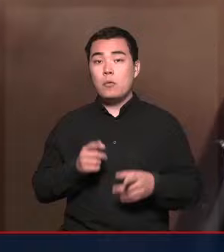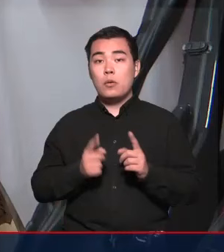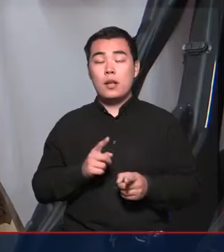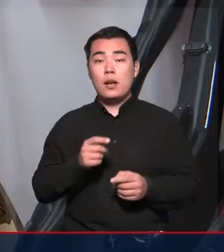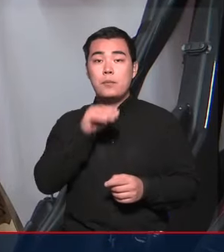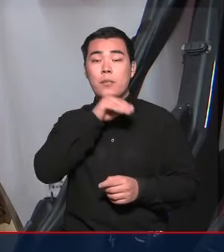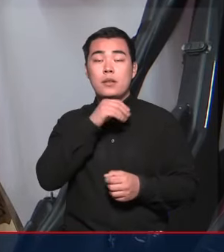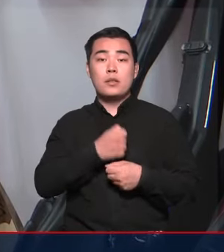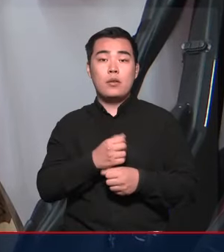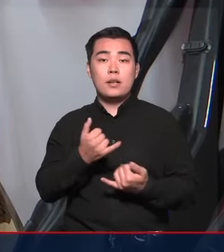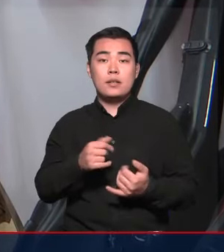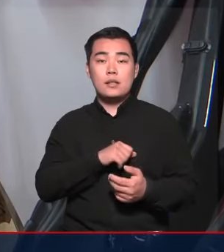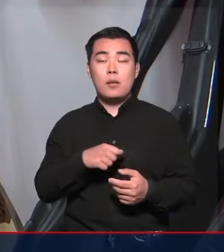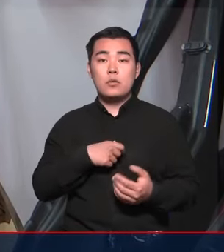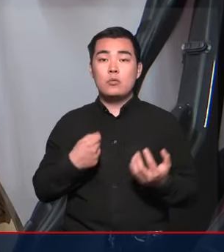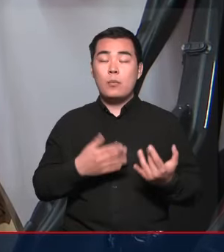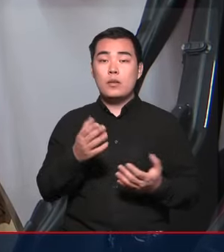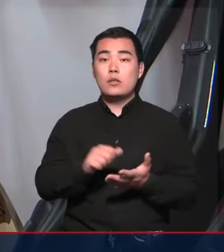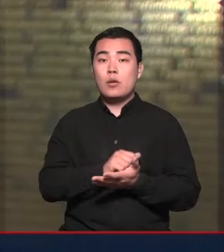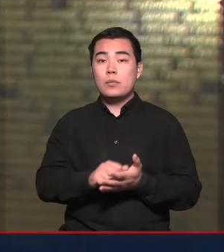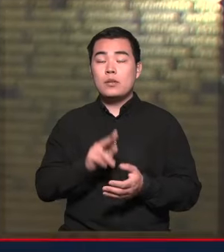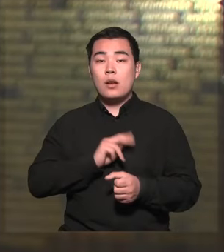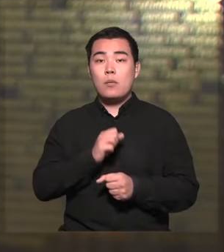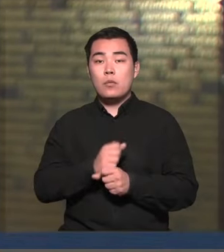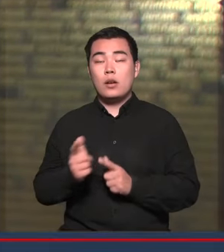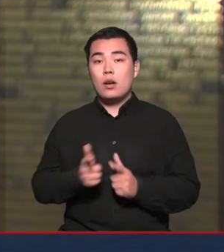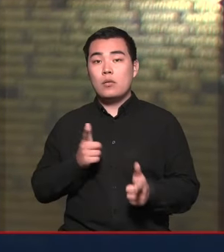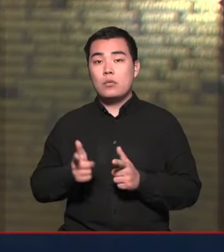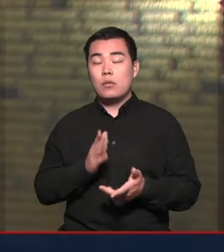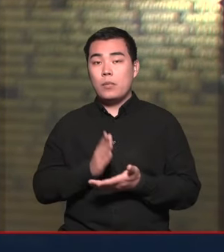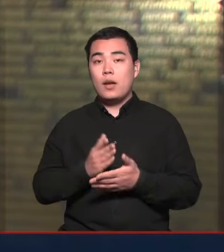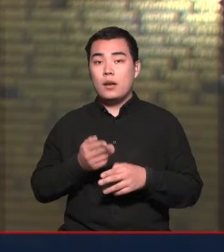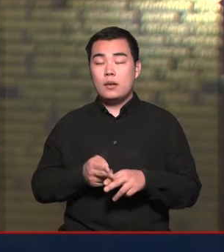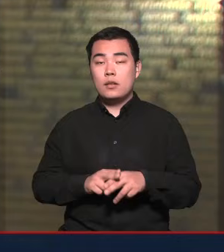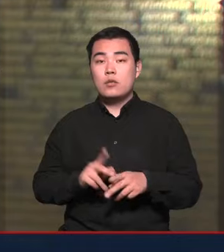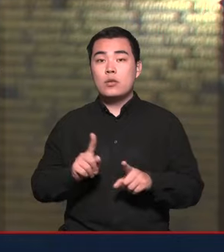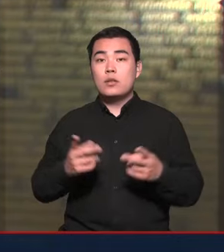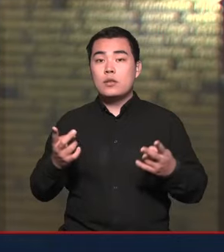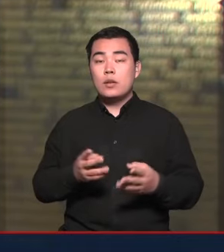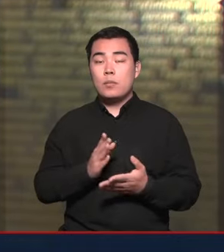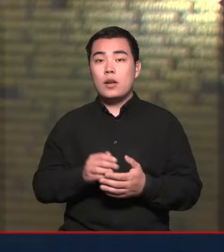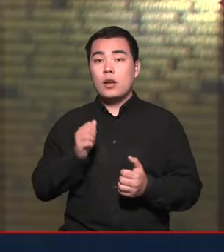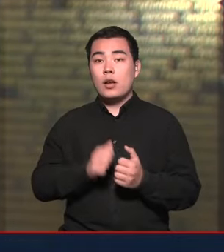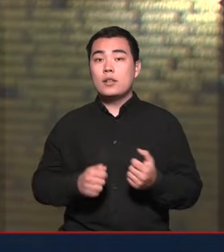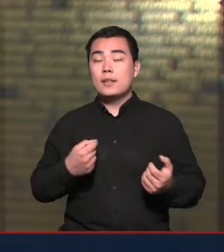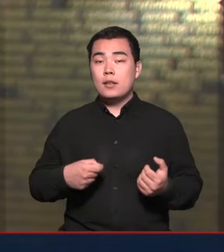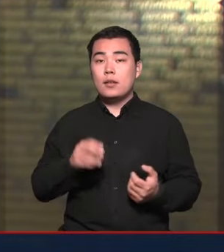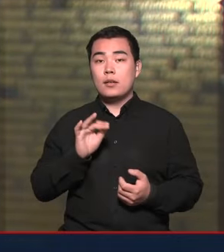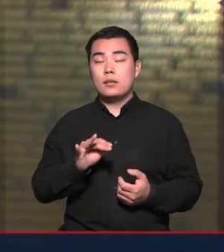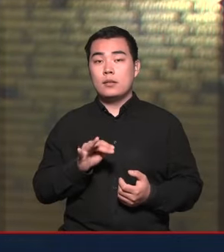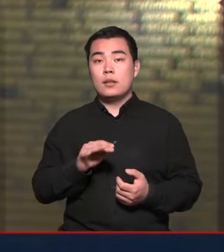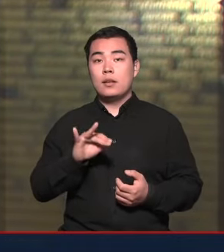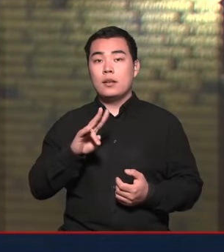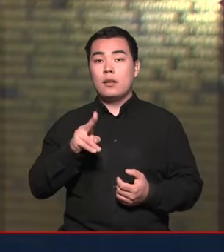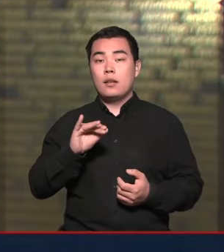ғалымдар домбыра индексін жасауға кіріскен. Бұл ғылыми тұрғыда болашақта керек нәрсе. Әр аспаптың жаңағы